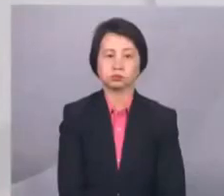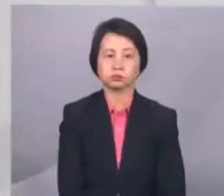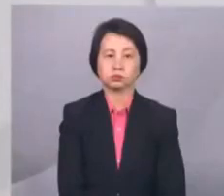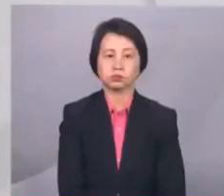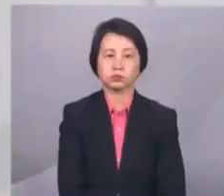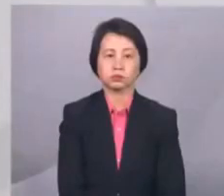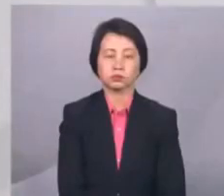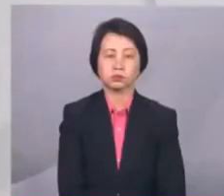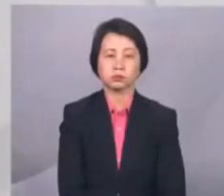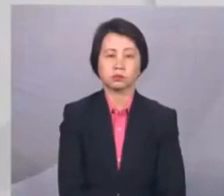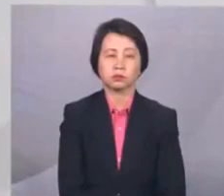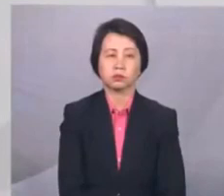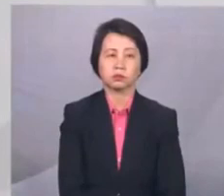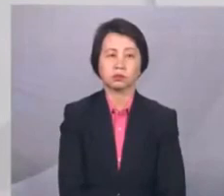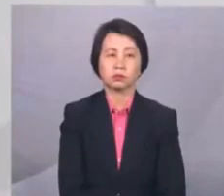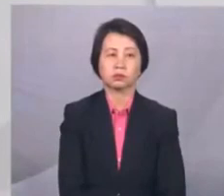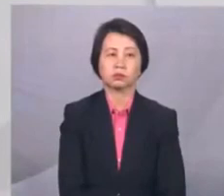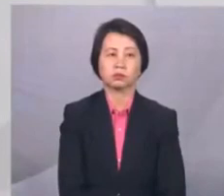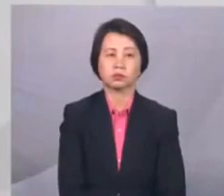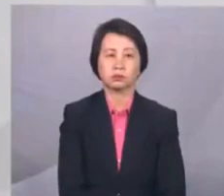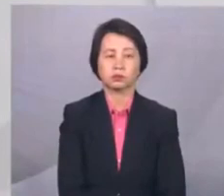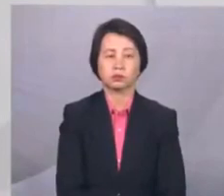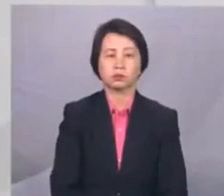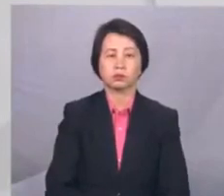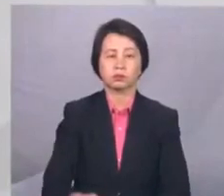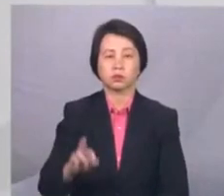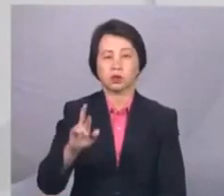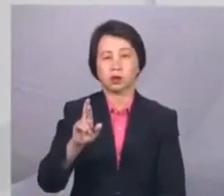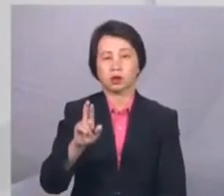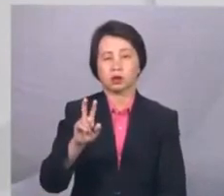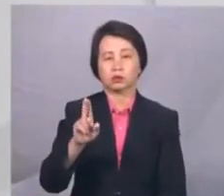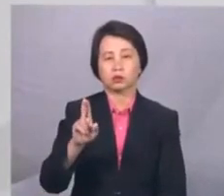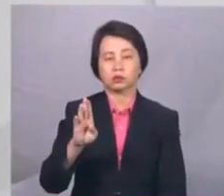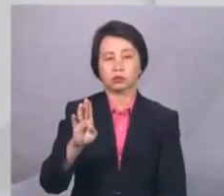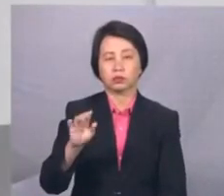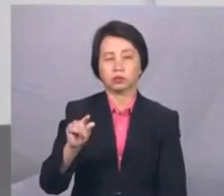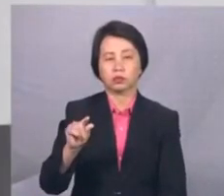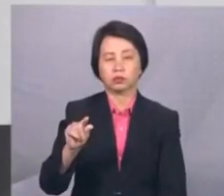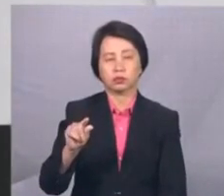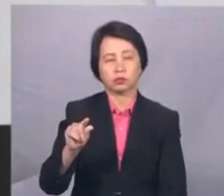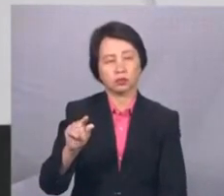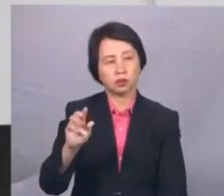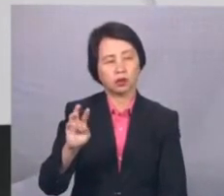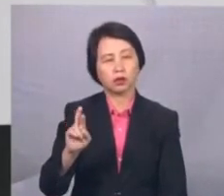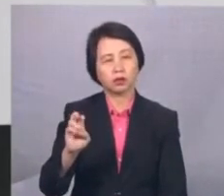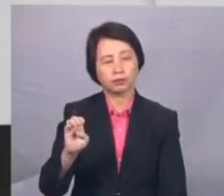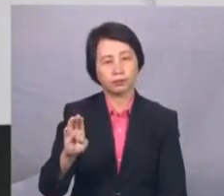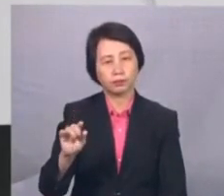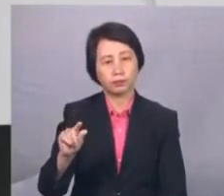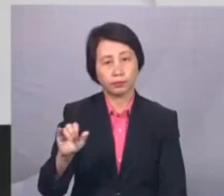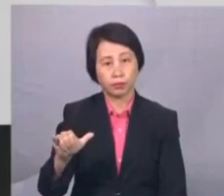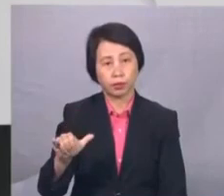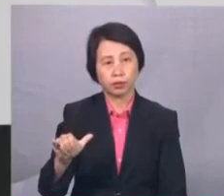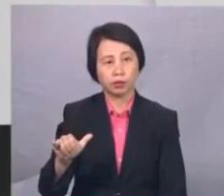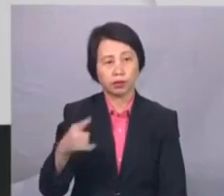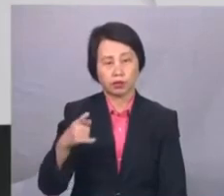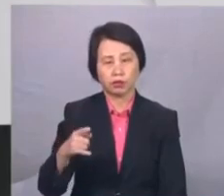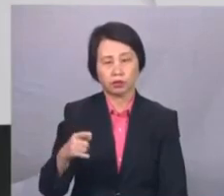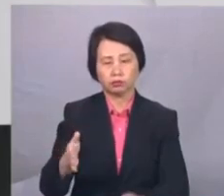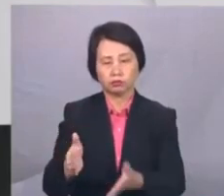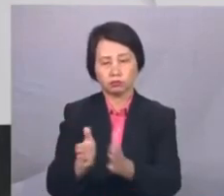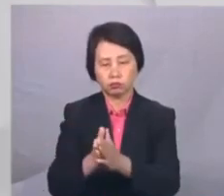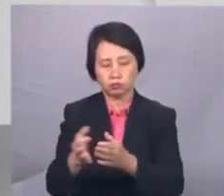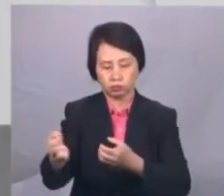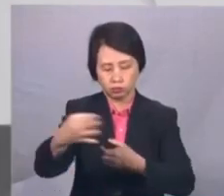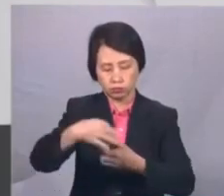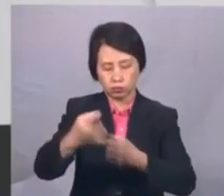Ayo kita mereka dengan perkembangan ini kesatuan Bradley diare melancarkan kempen pembiayaan ramai bagi mengisi tabung